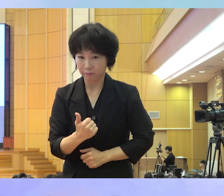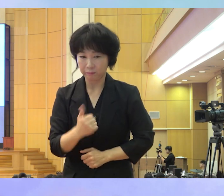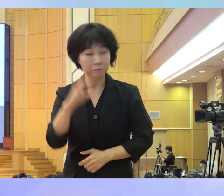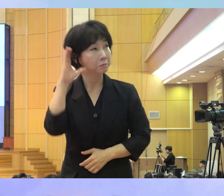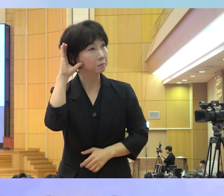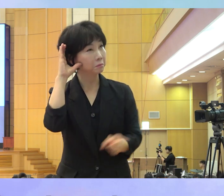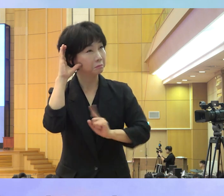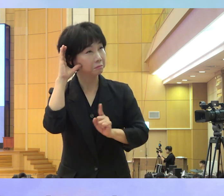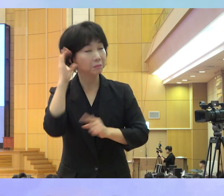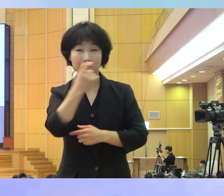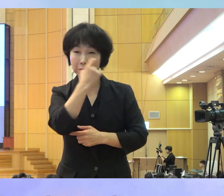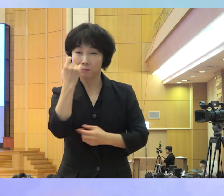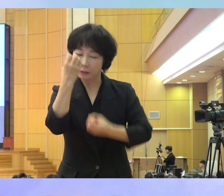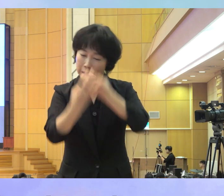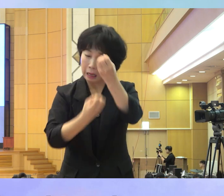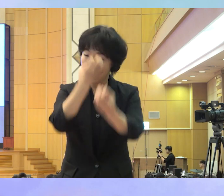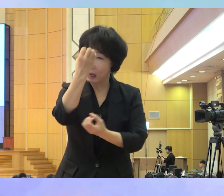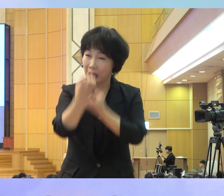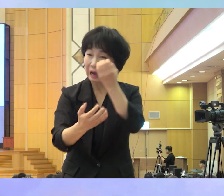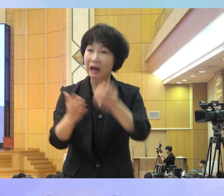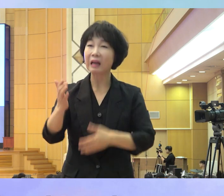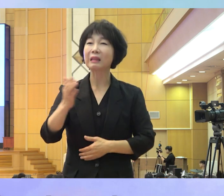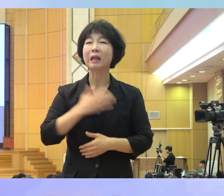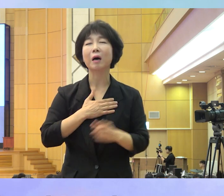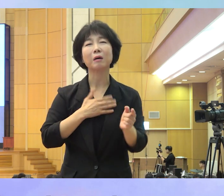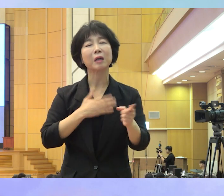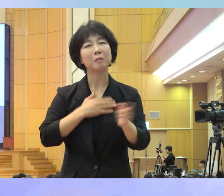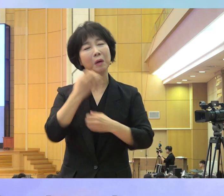간증하기를 자신은